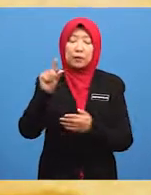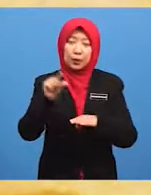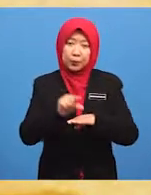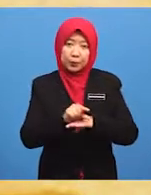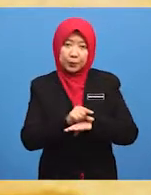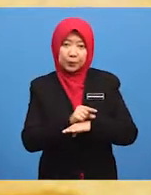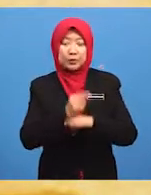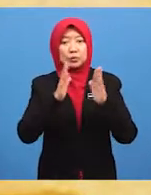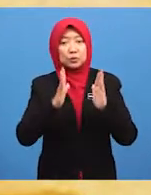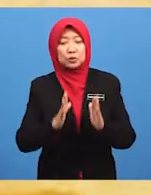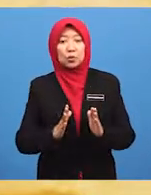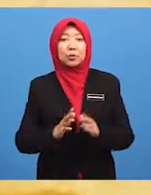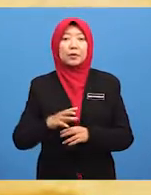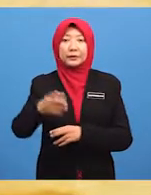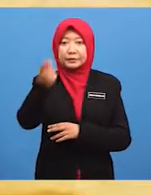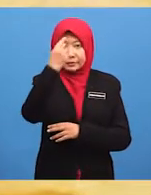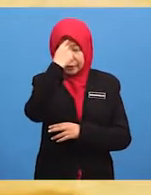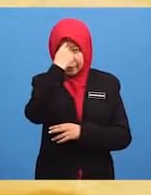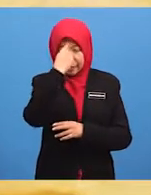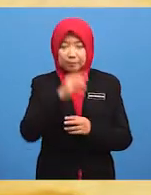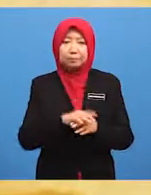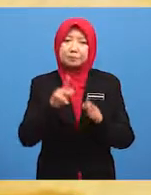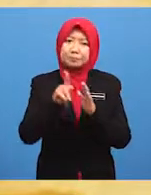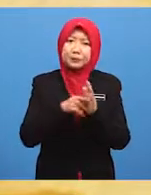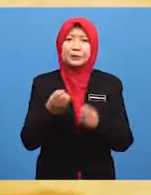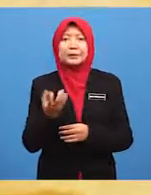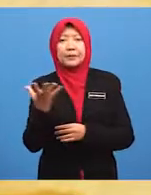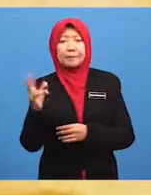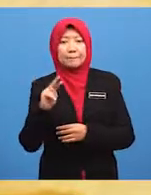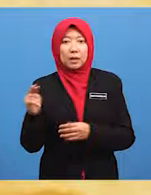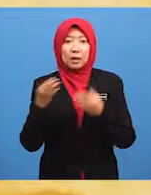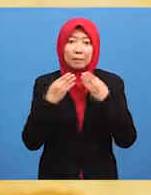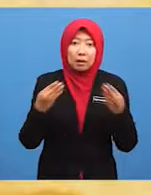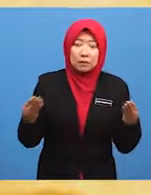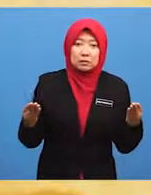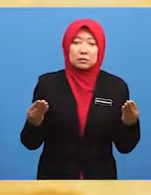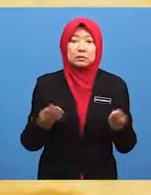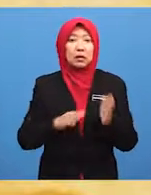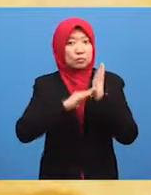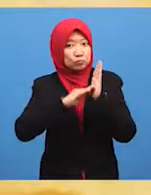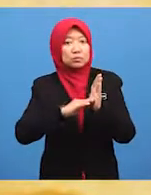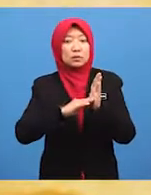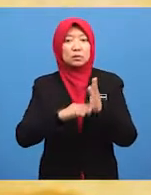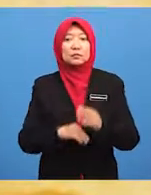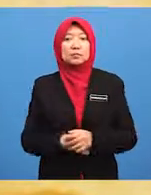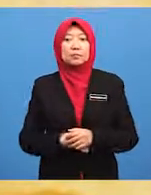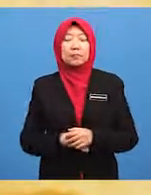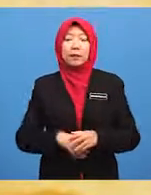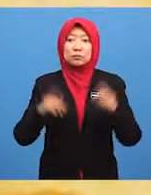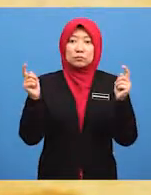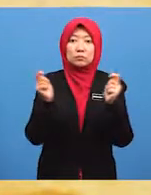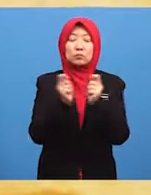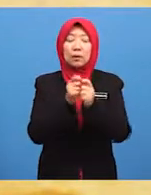tulisan orang India. Perkembangan bahasa masyarakat Funan dapat dibuktikan dengan